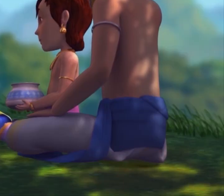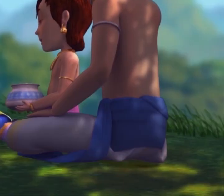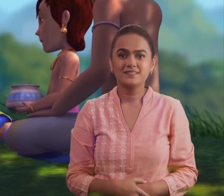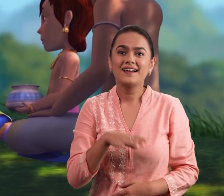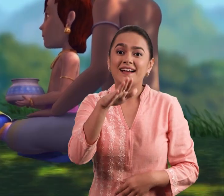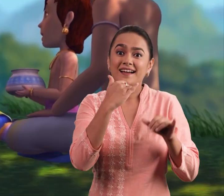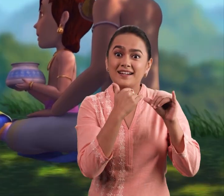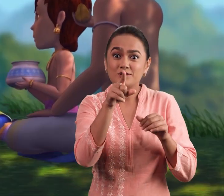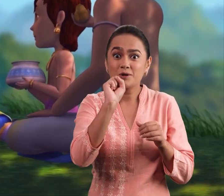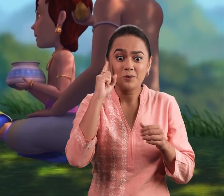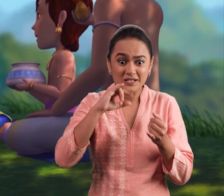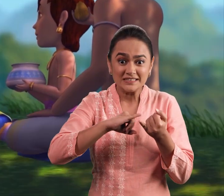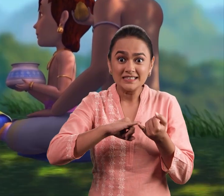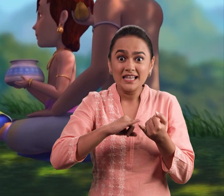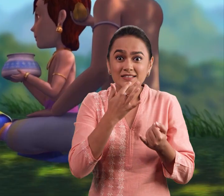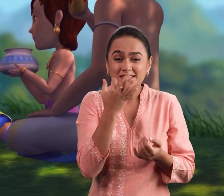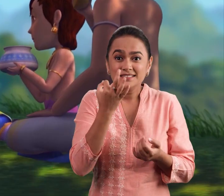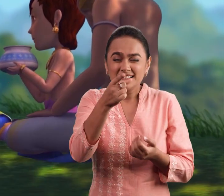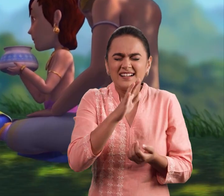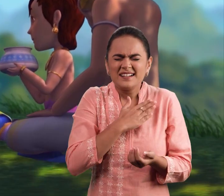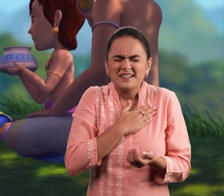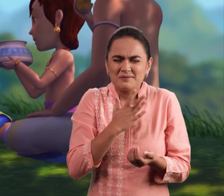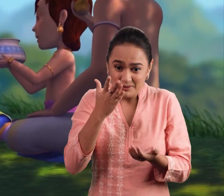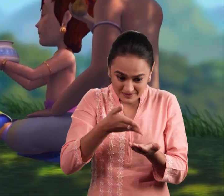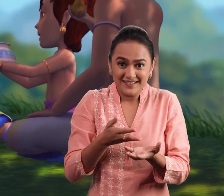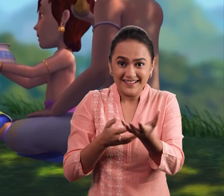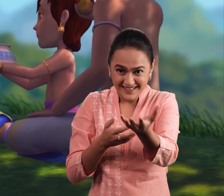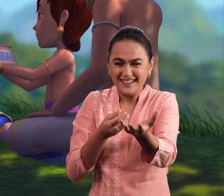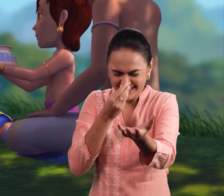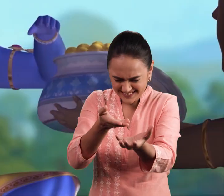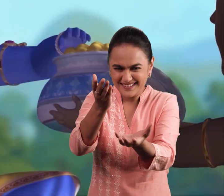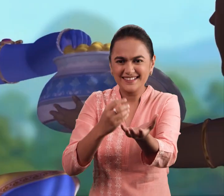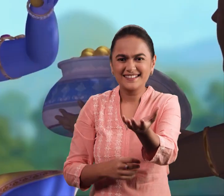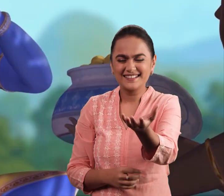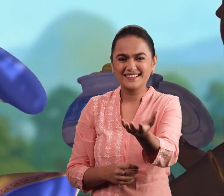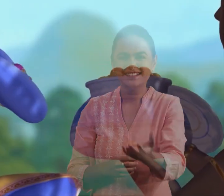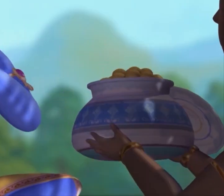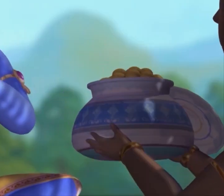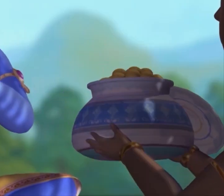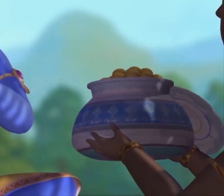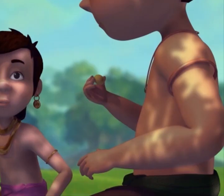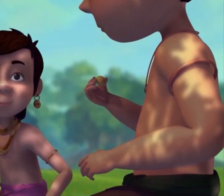ओह कृष्णा, मैं तुम्हारा प्रिय गुलाब संदेश लाया हूँ। लो लो ना।